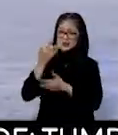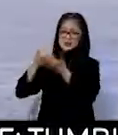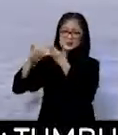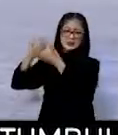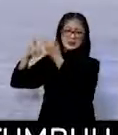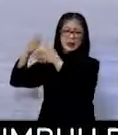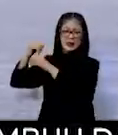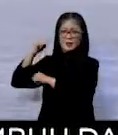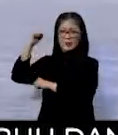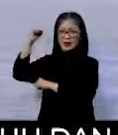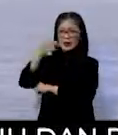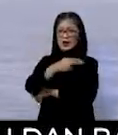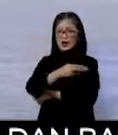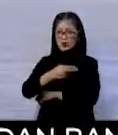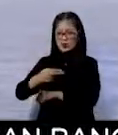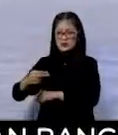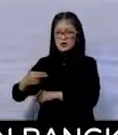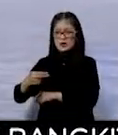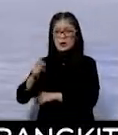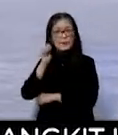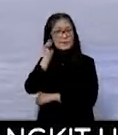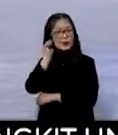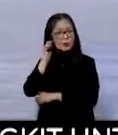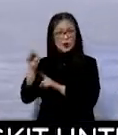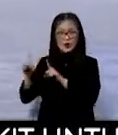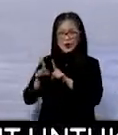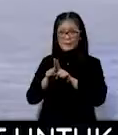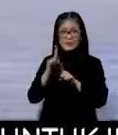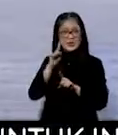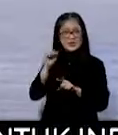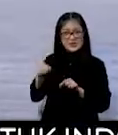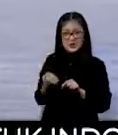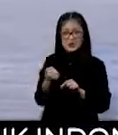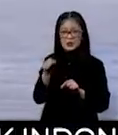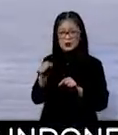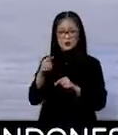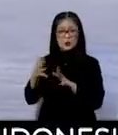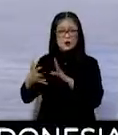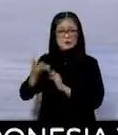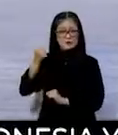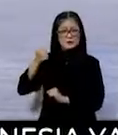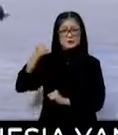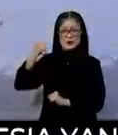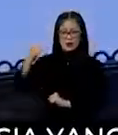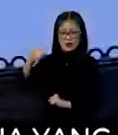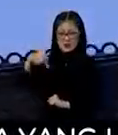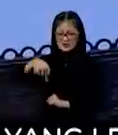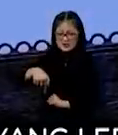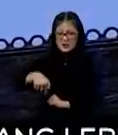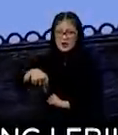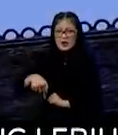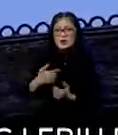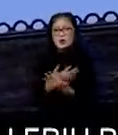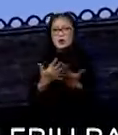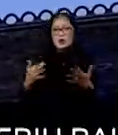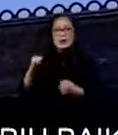Indonesia, bahkan menjadi wanita yang menemani Bung Karno dalam merintis kemerdekaan Republik Indonesia hingga kita sekarang bisa merdeka selama 77